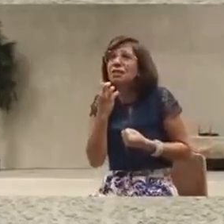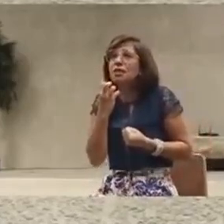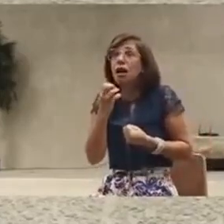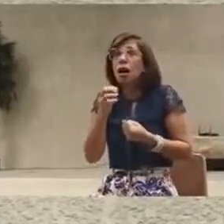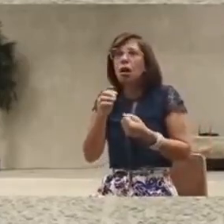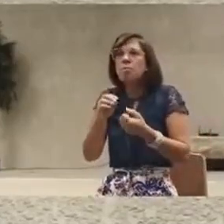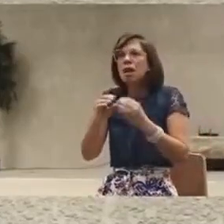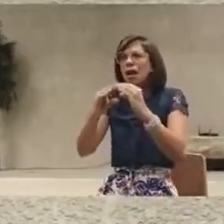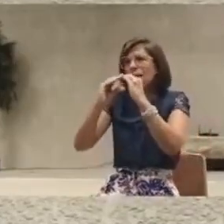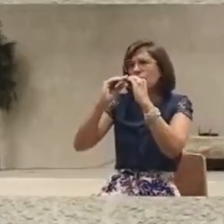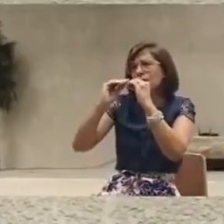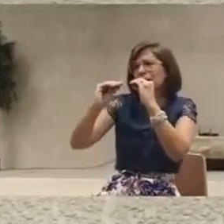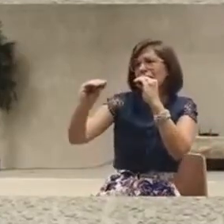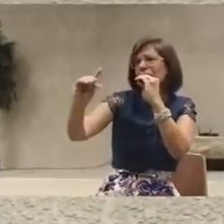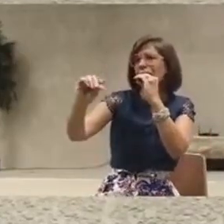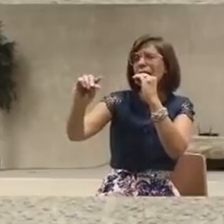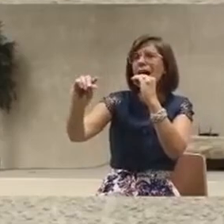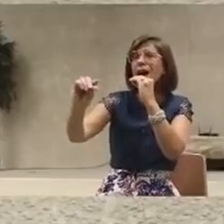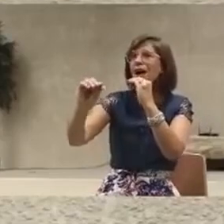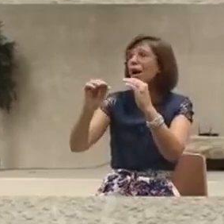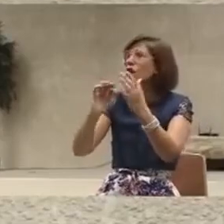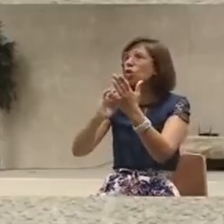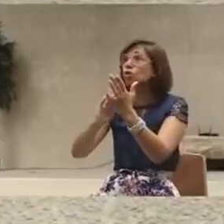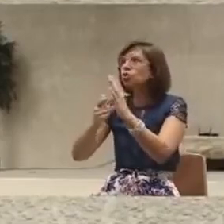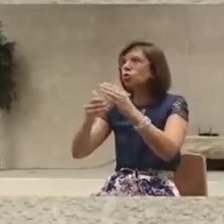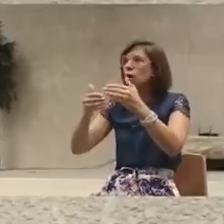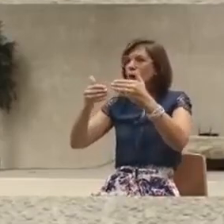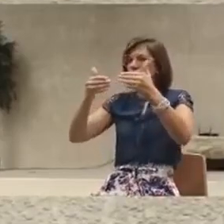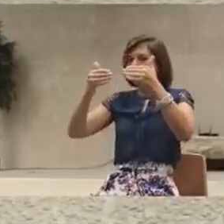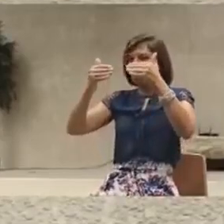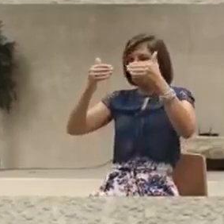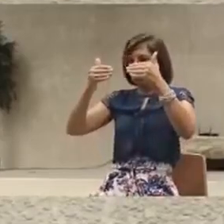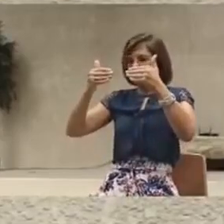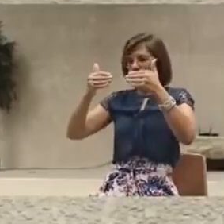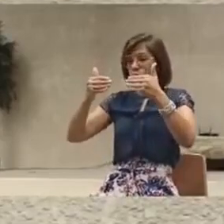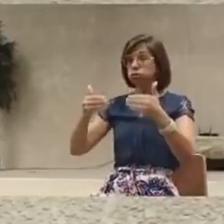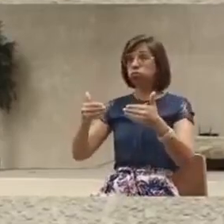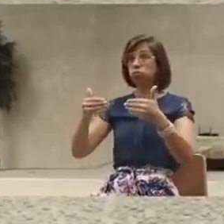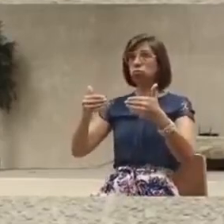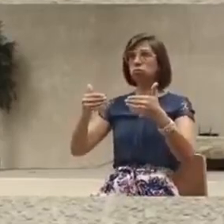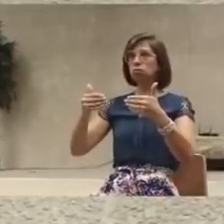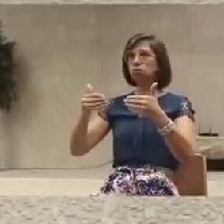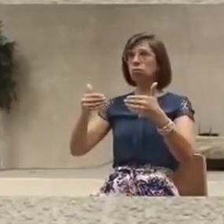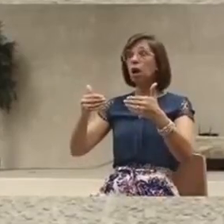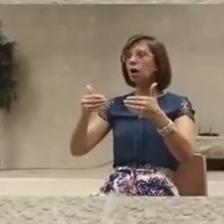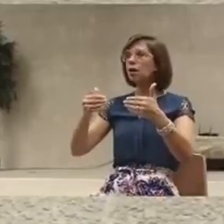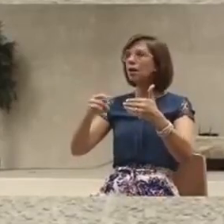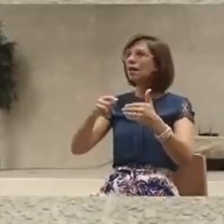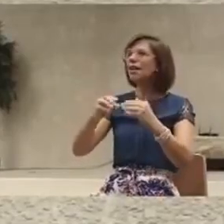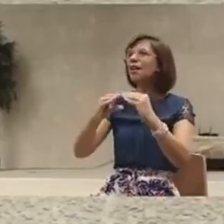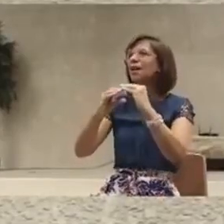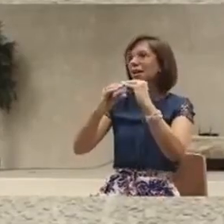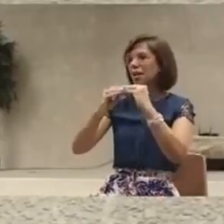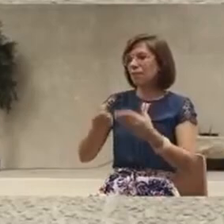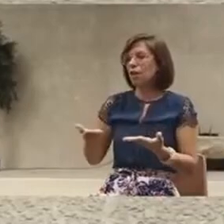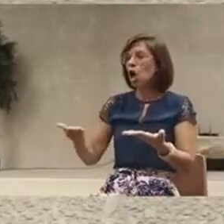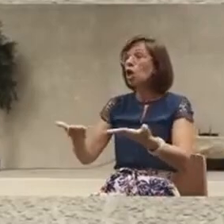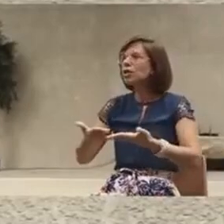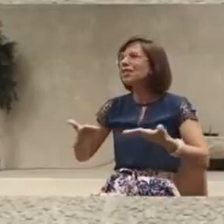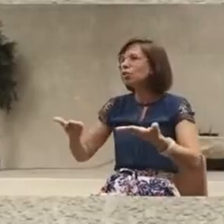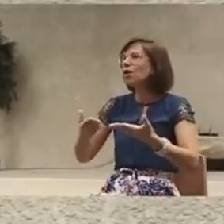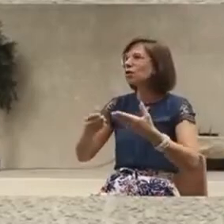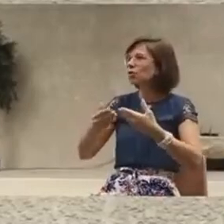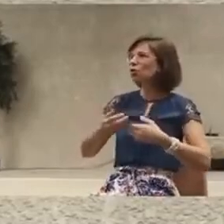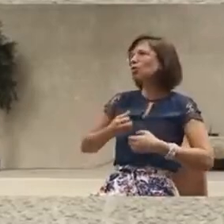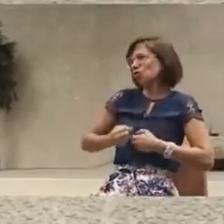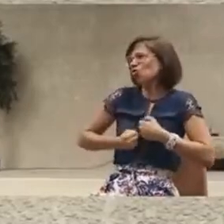C'est pas facile. C'est plutôt un lieu de souffrance. J'aimerais ce matin